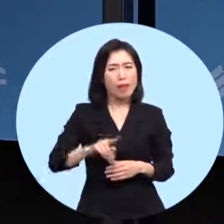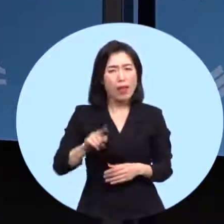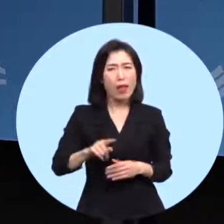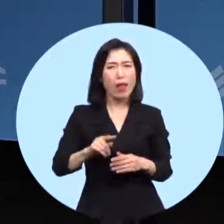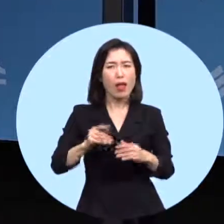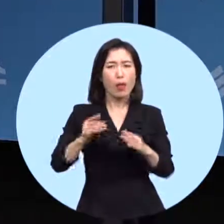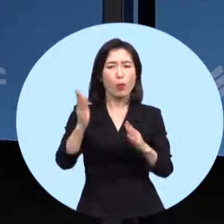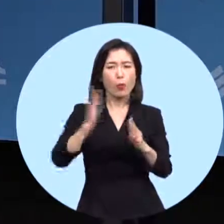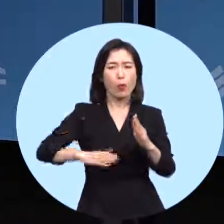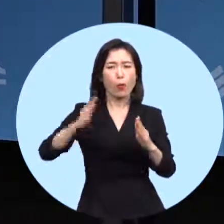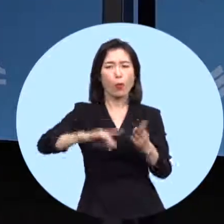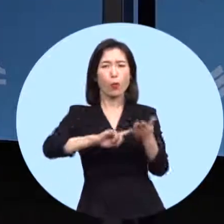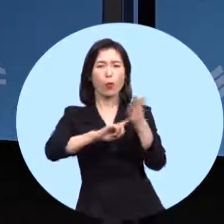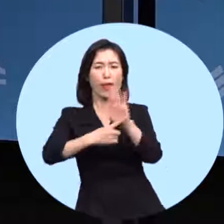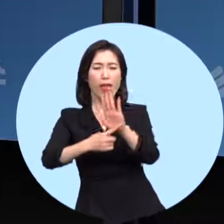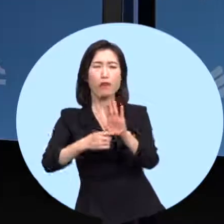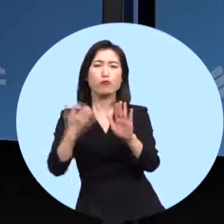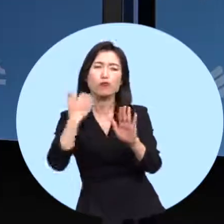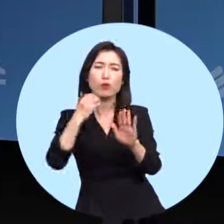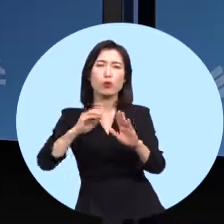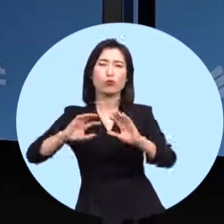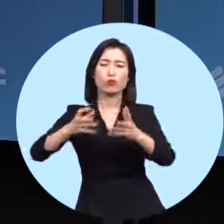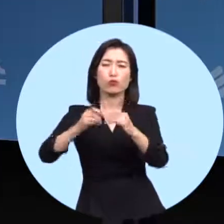국민에게 공개해야 한다고 되어 있지 않습니다.